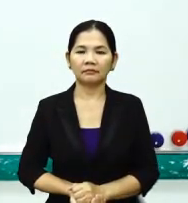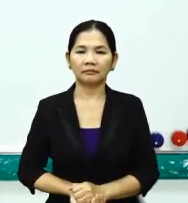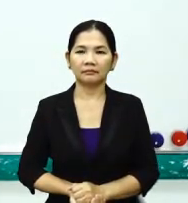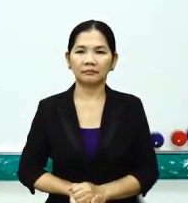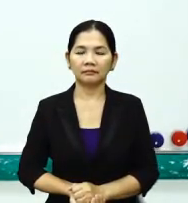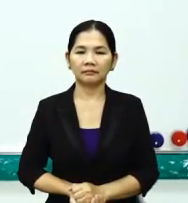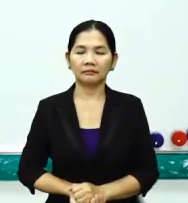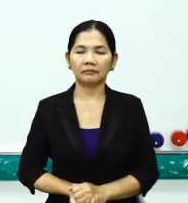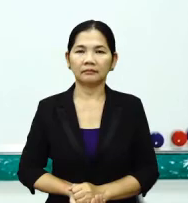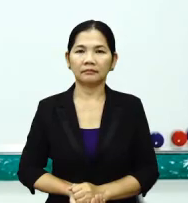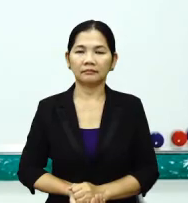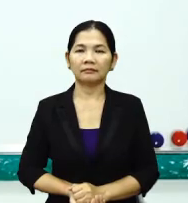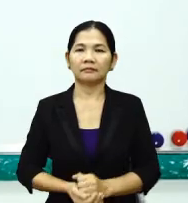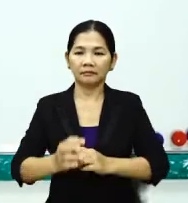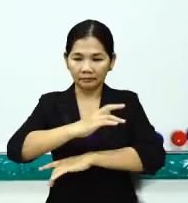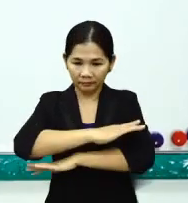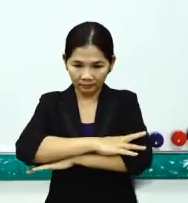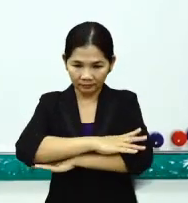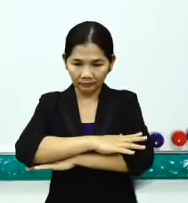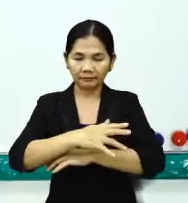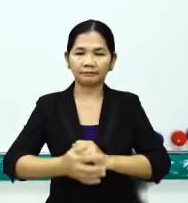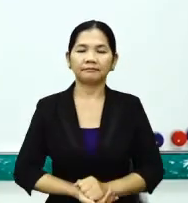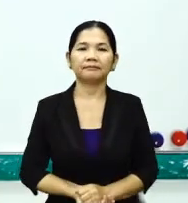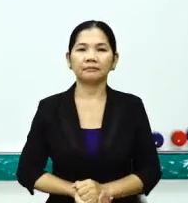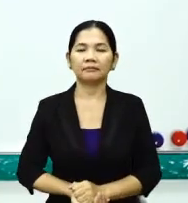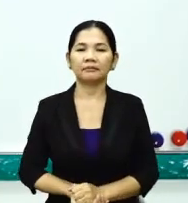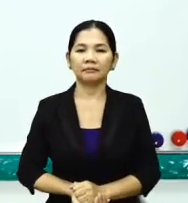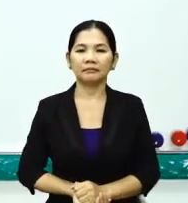Ta, tôm nì.